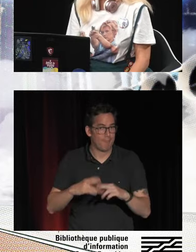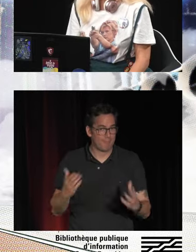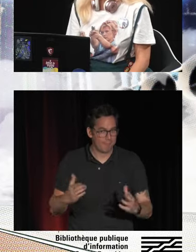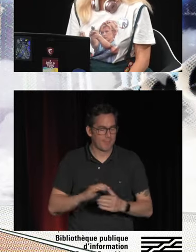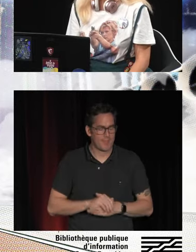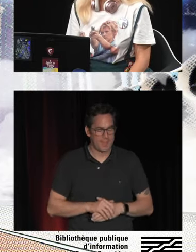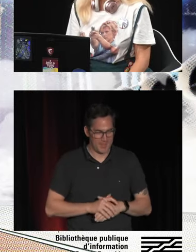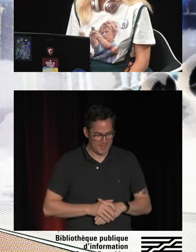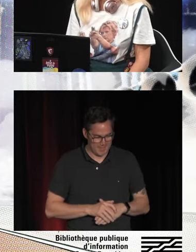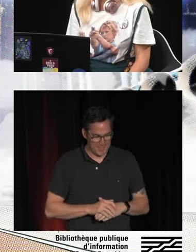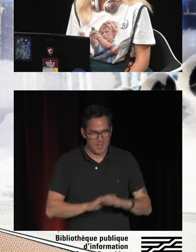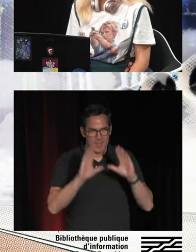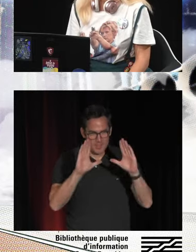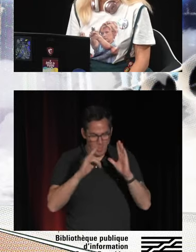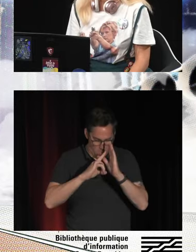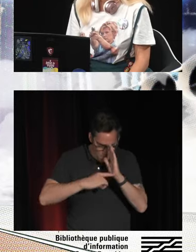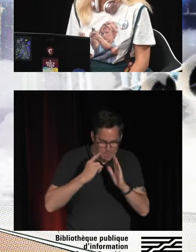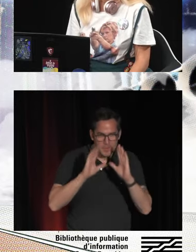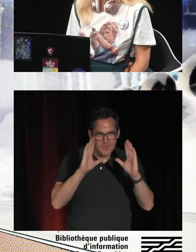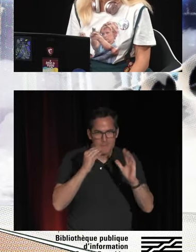Ok, on y est presque.